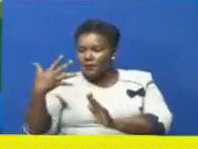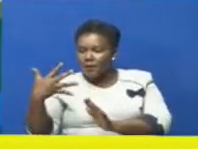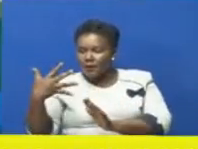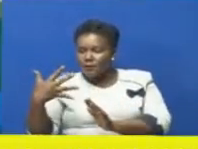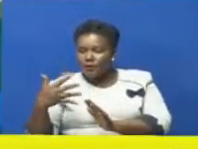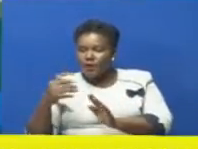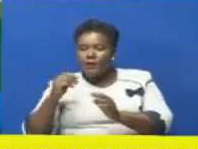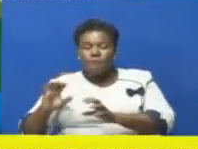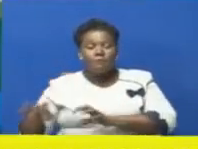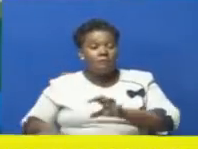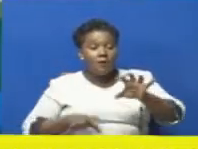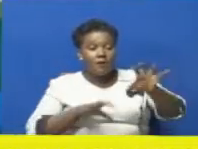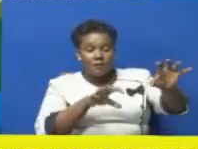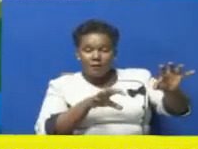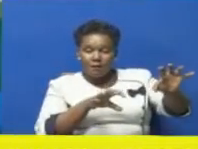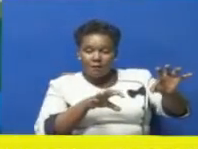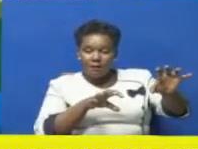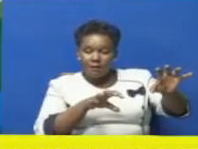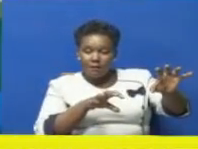na Manyara